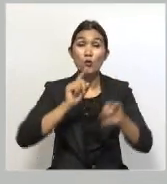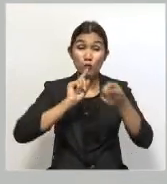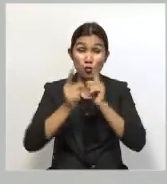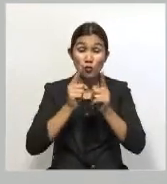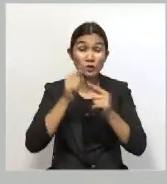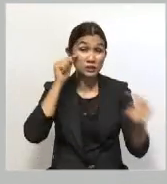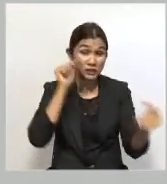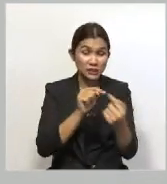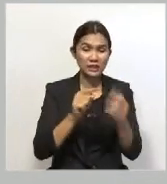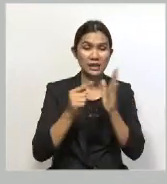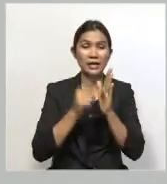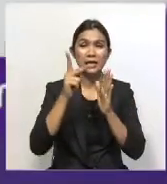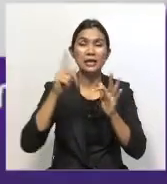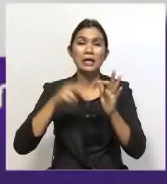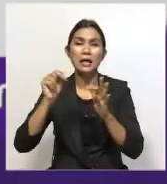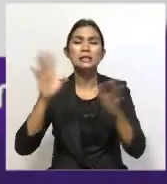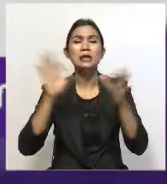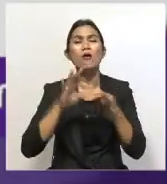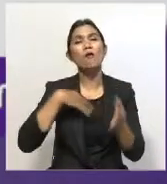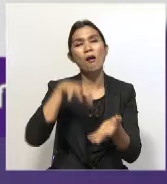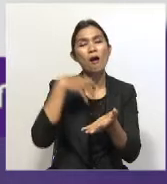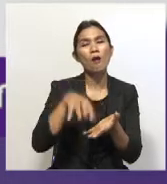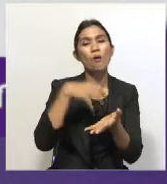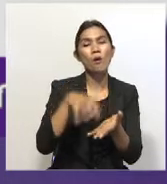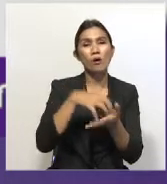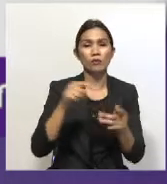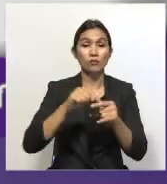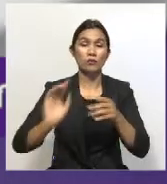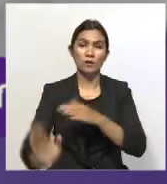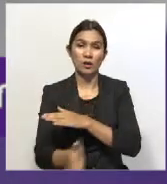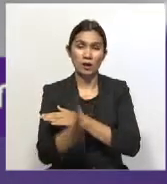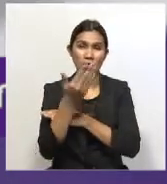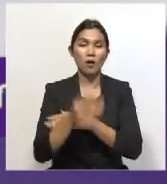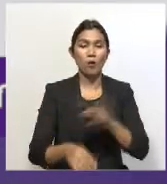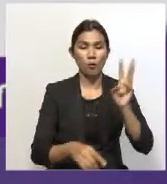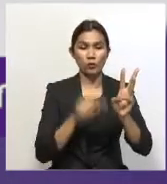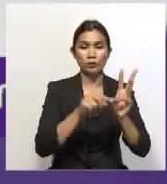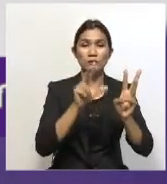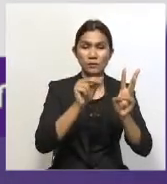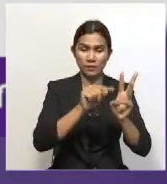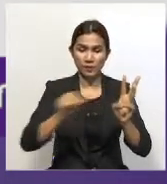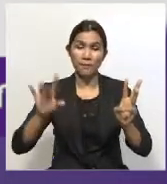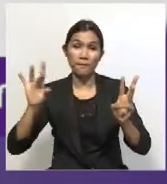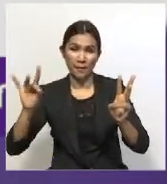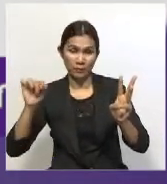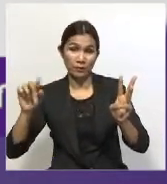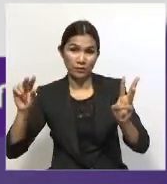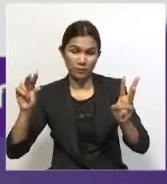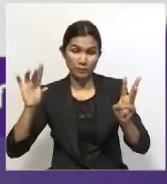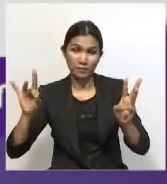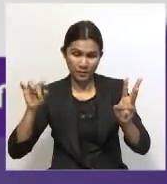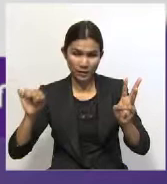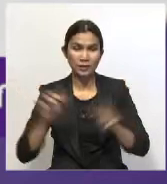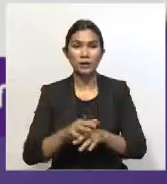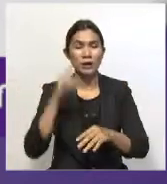ถึงแก่นซึ่งจะเป็นลักษณะของการเล่าข่าวมานำเสนอในช่วงเช้าก็คือ6:30 น.ถึง8:00 น.นะคะเพื่อ